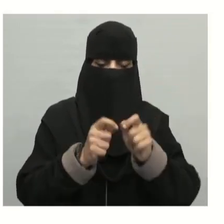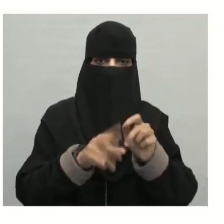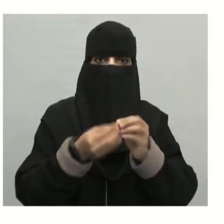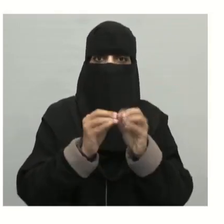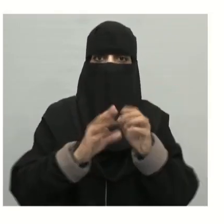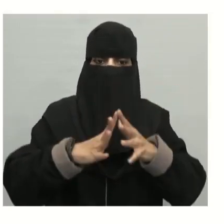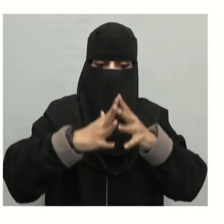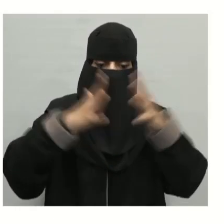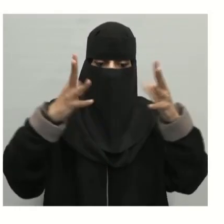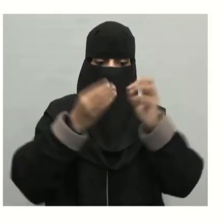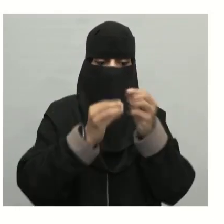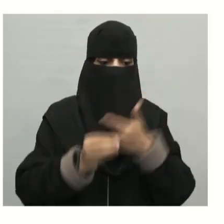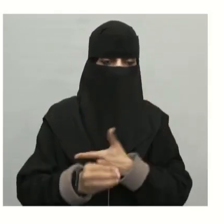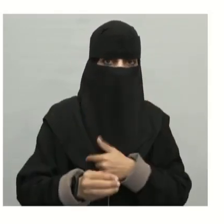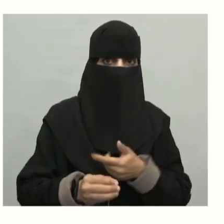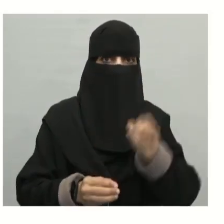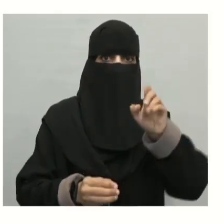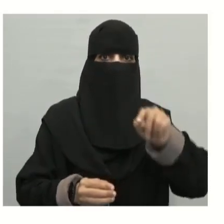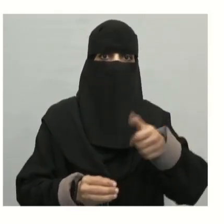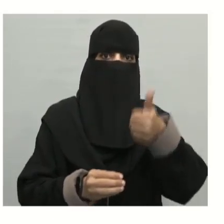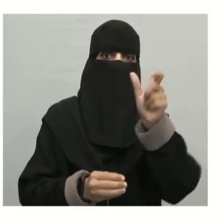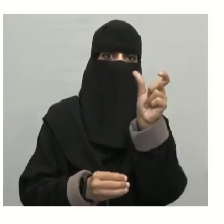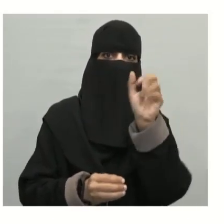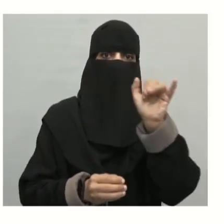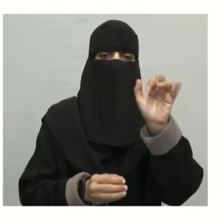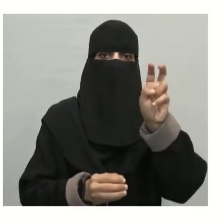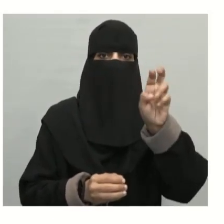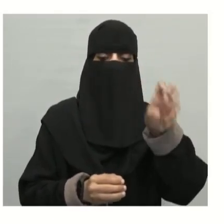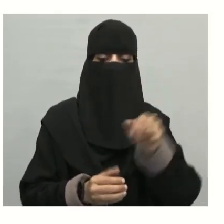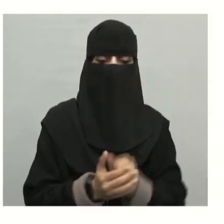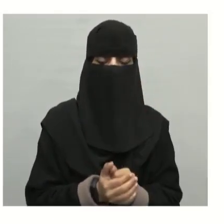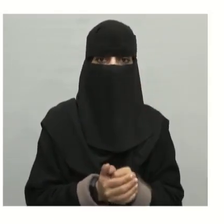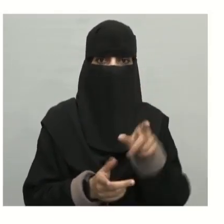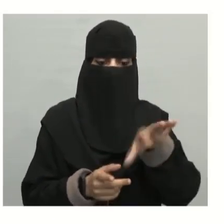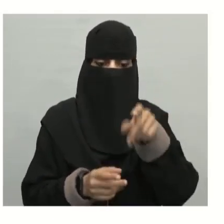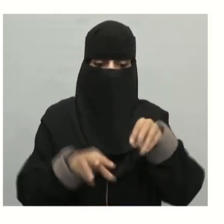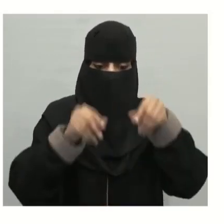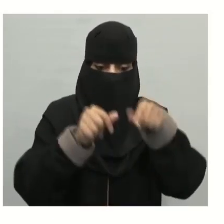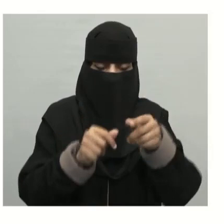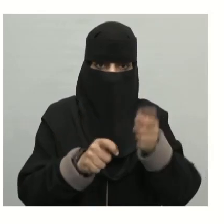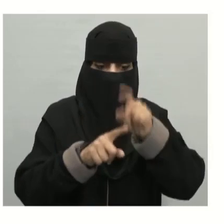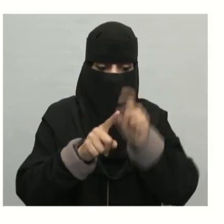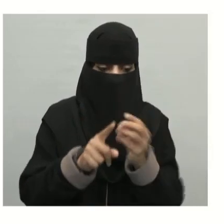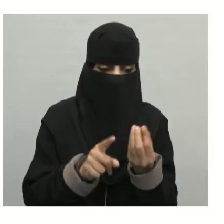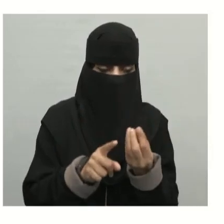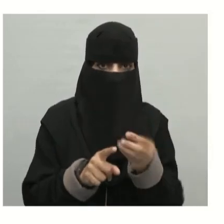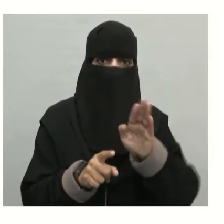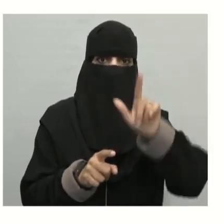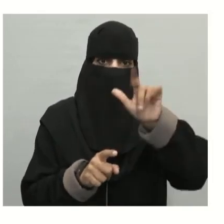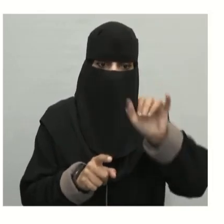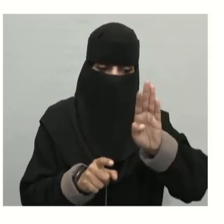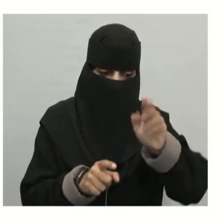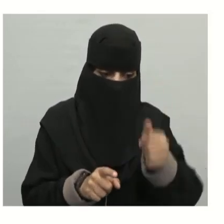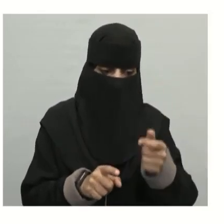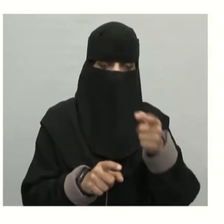النوع من الصخور بالصخور الجرنتيه اما اذا احتوى الصهير على نسب قليله من السيليكا